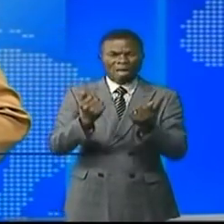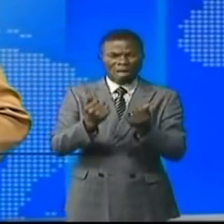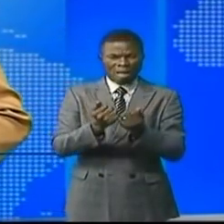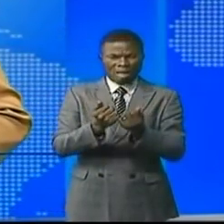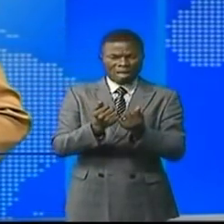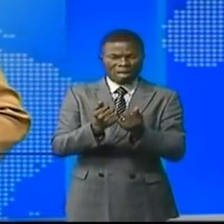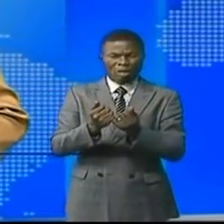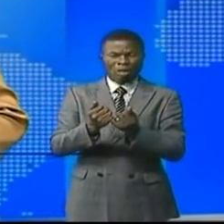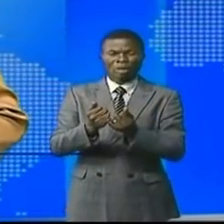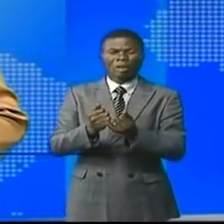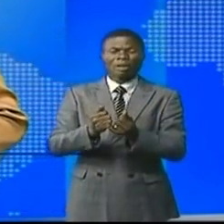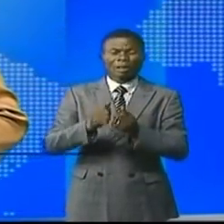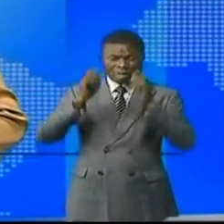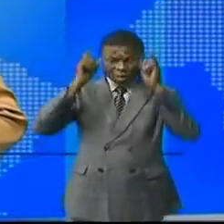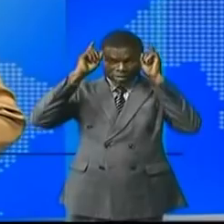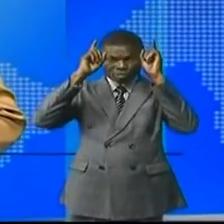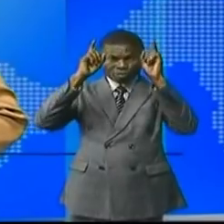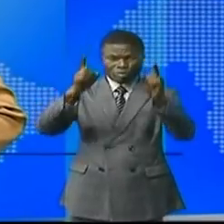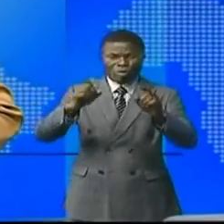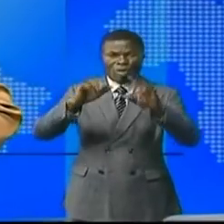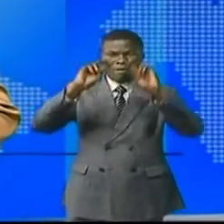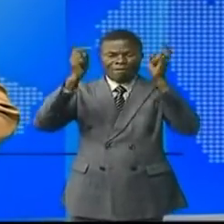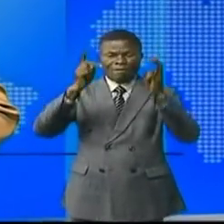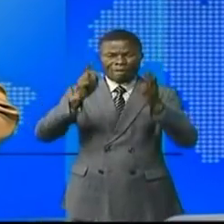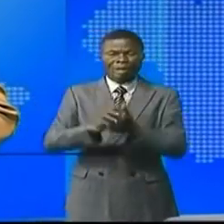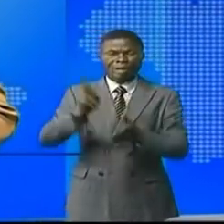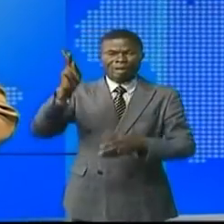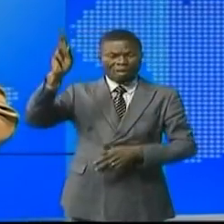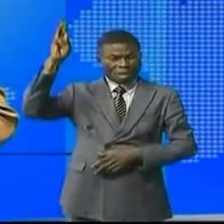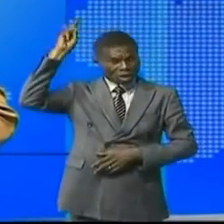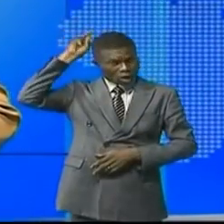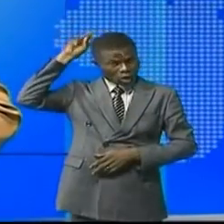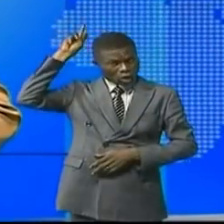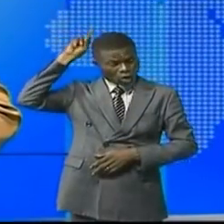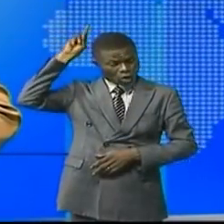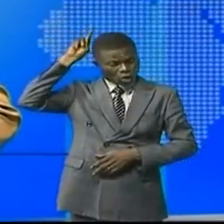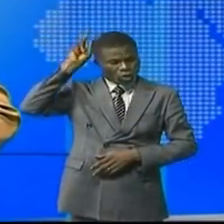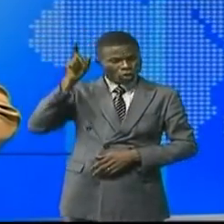l'agence Transco dans la ville de Kolwezi. C'est le gouverneur intérimaire